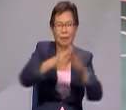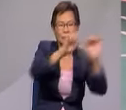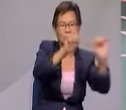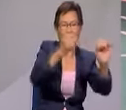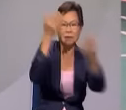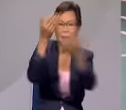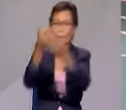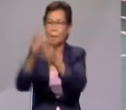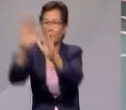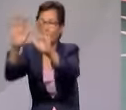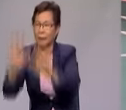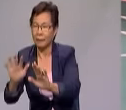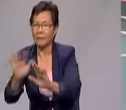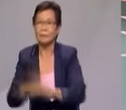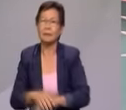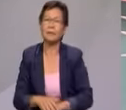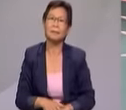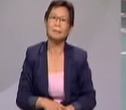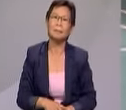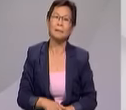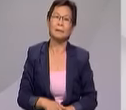Ahad.